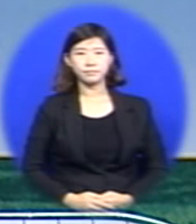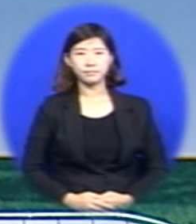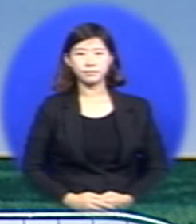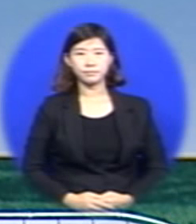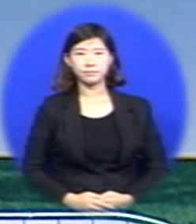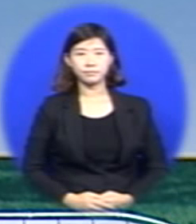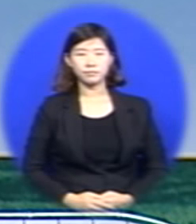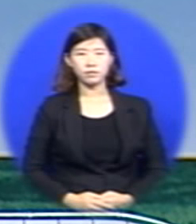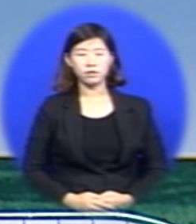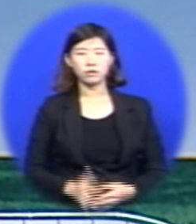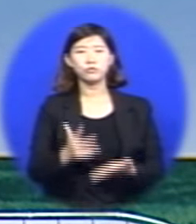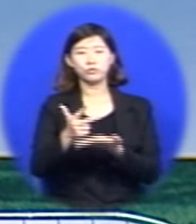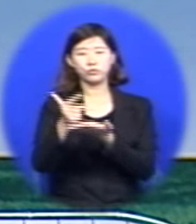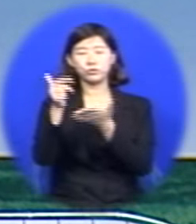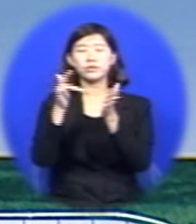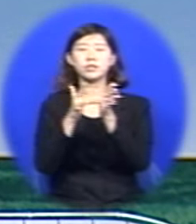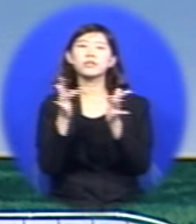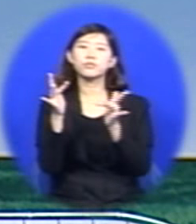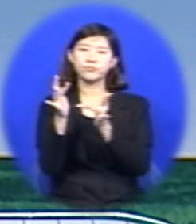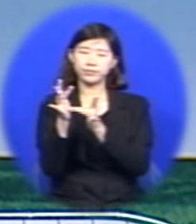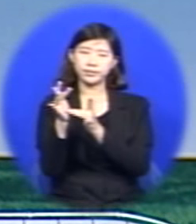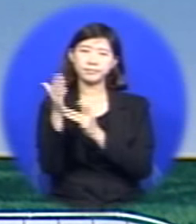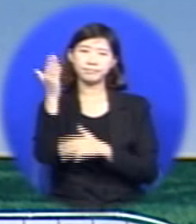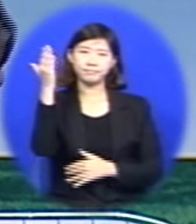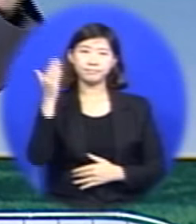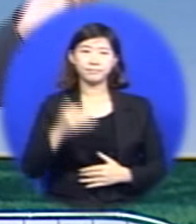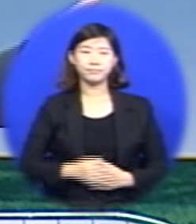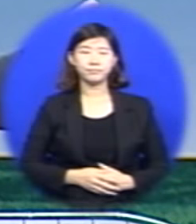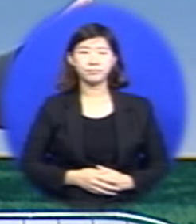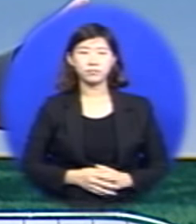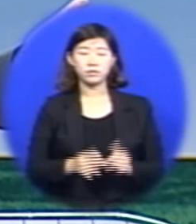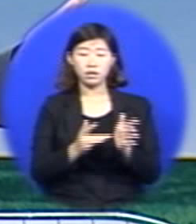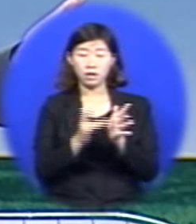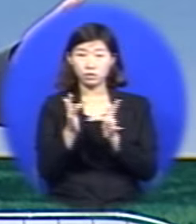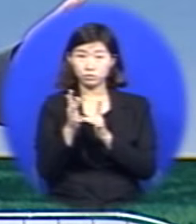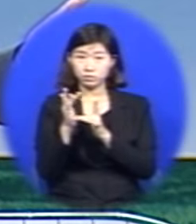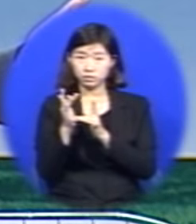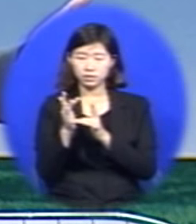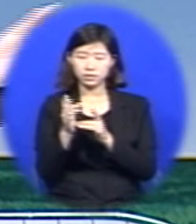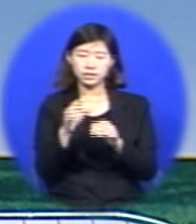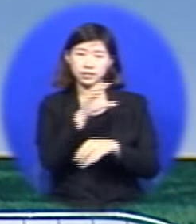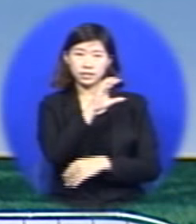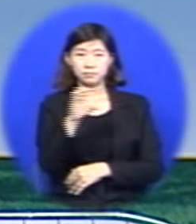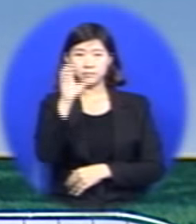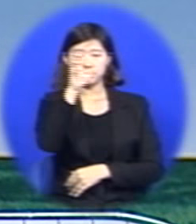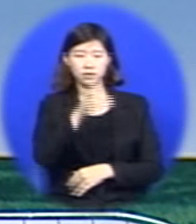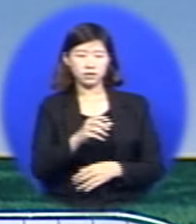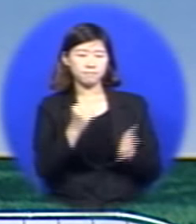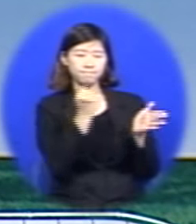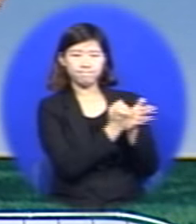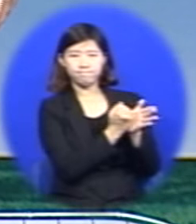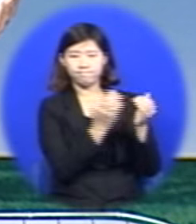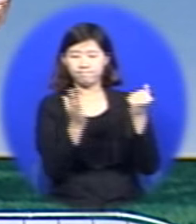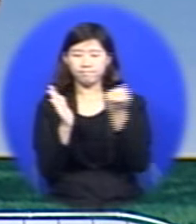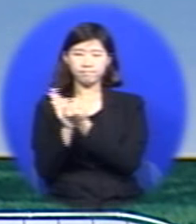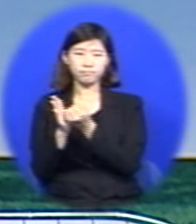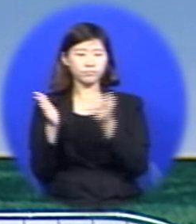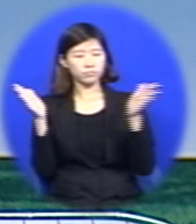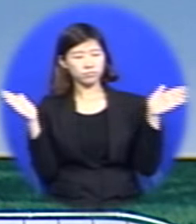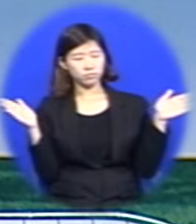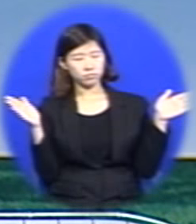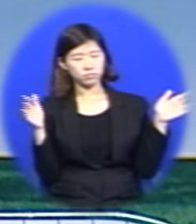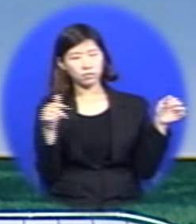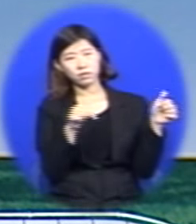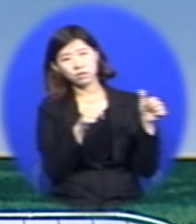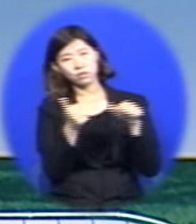주 예수님이십니다. 예수님은 십자가에 달려 죽으실 때 자기를 십자가에 못 박는 자들을 향하여